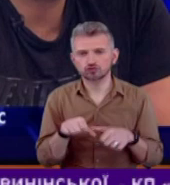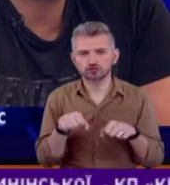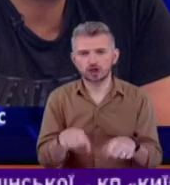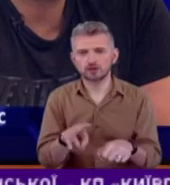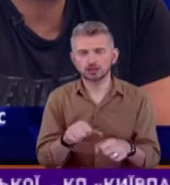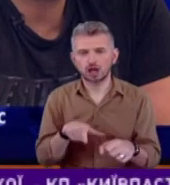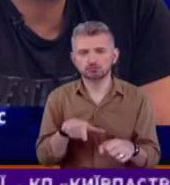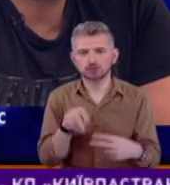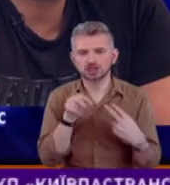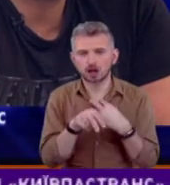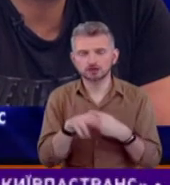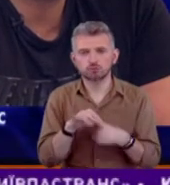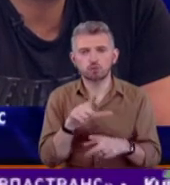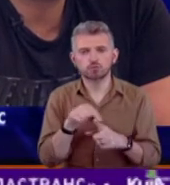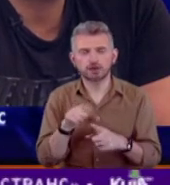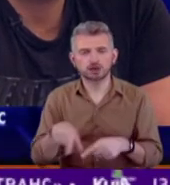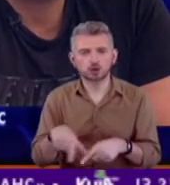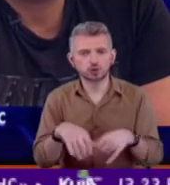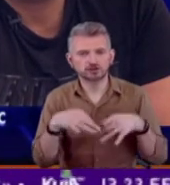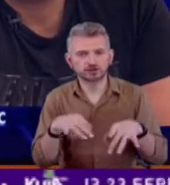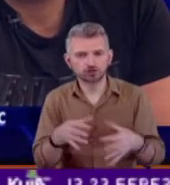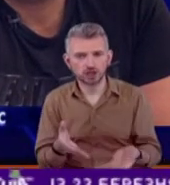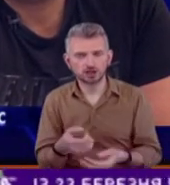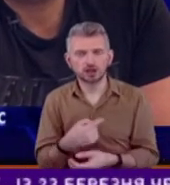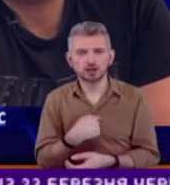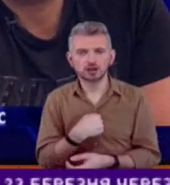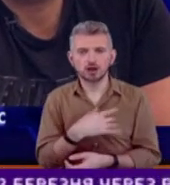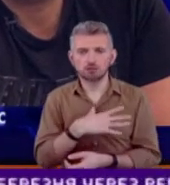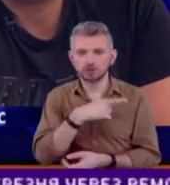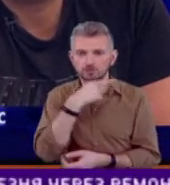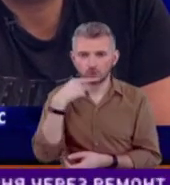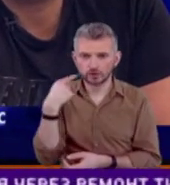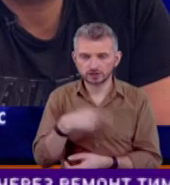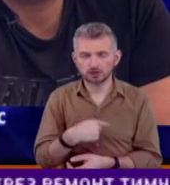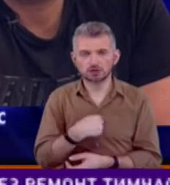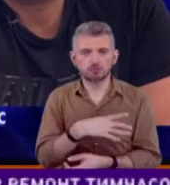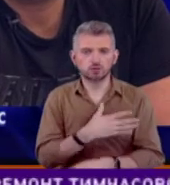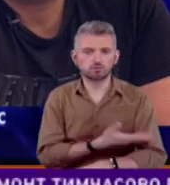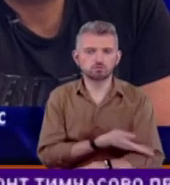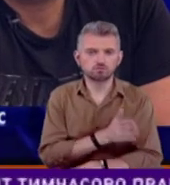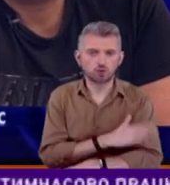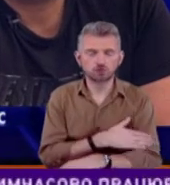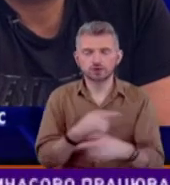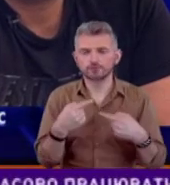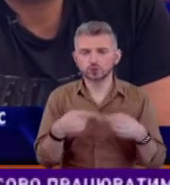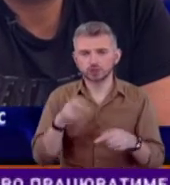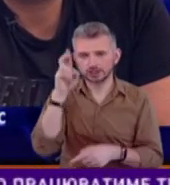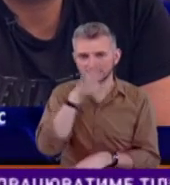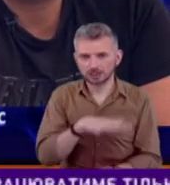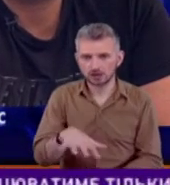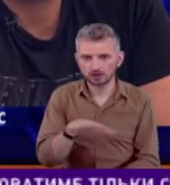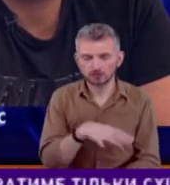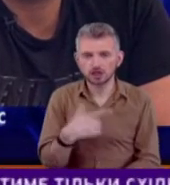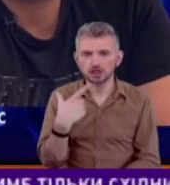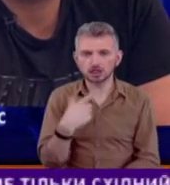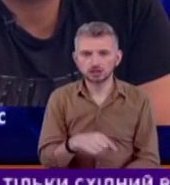трассе по правилам дорожного движения. Я был в России, я был в Польше и в других странах,